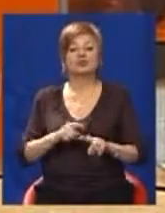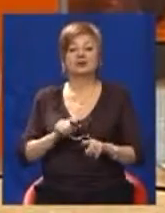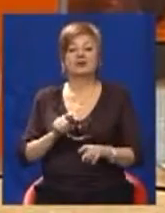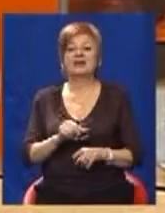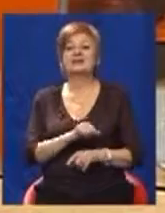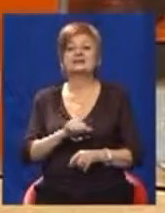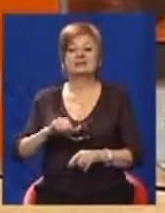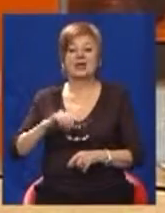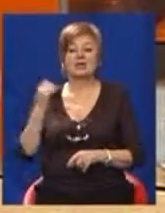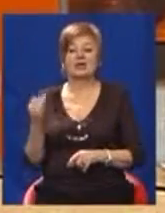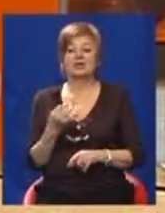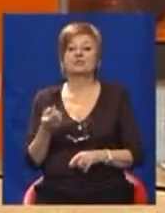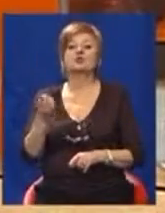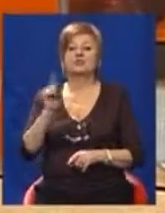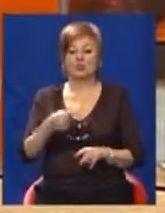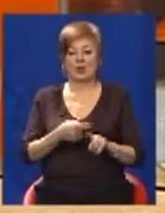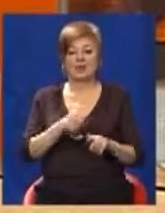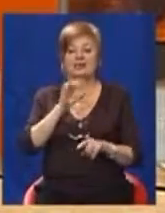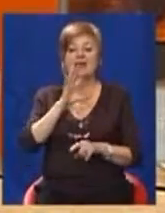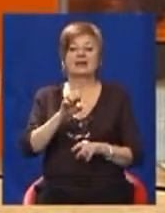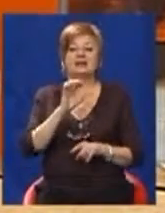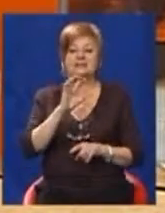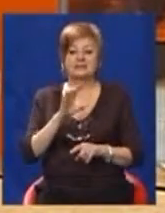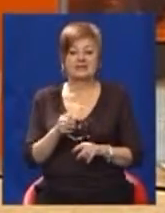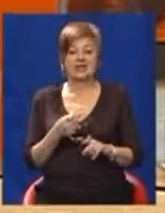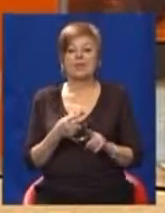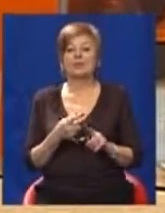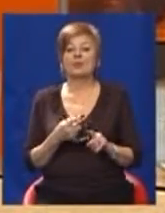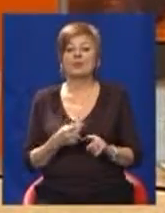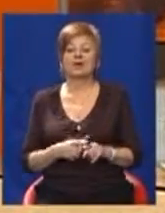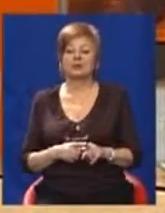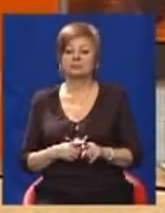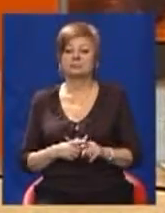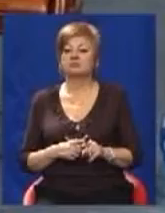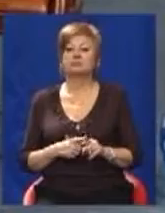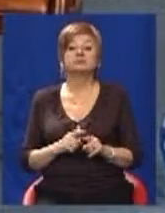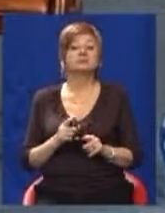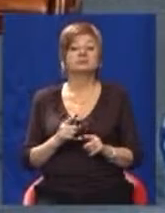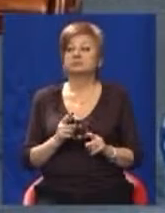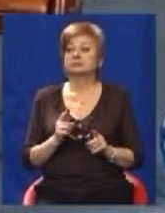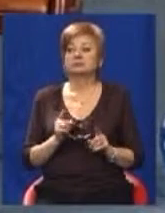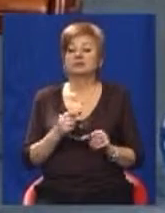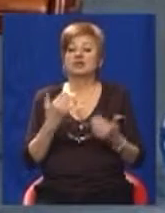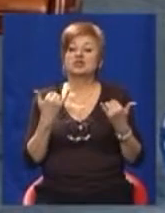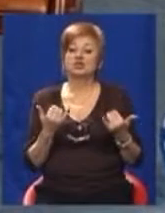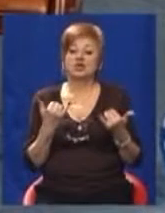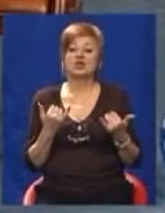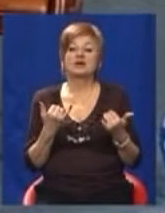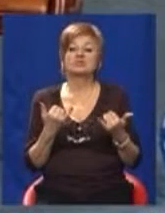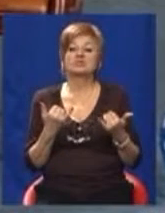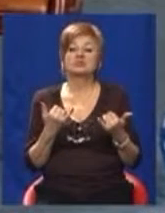Саме цікаве, це те, що ця порода була виведена саме в 19 веці. І зараз вона